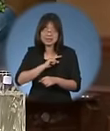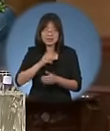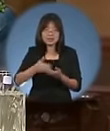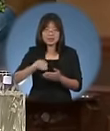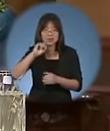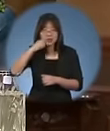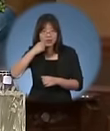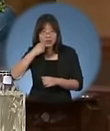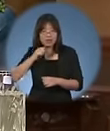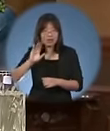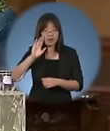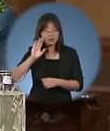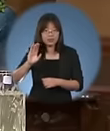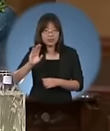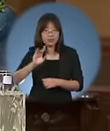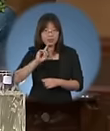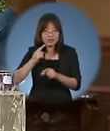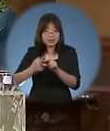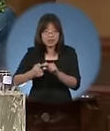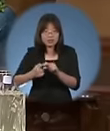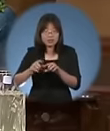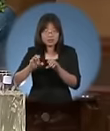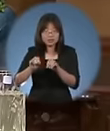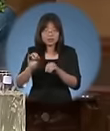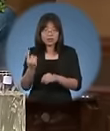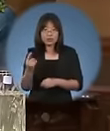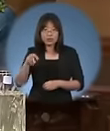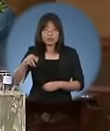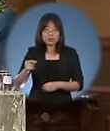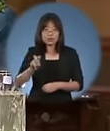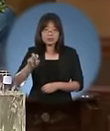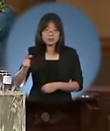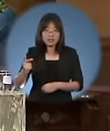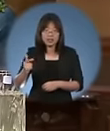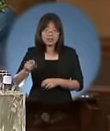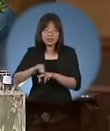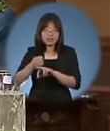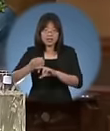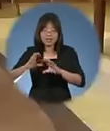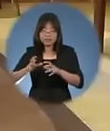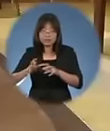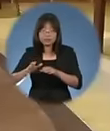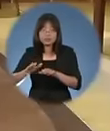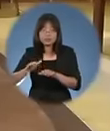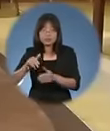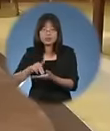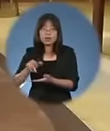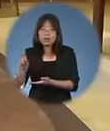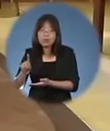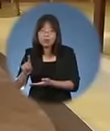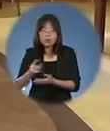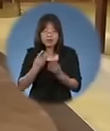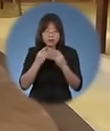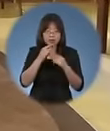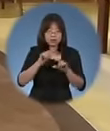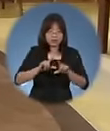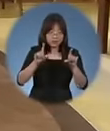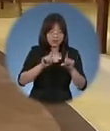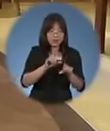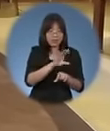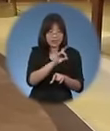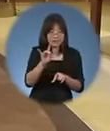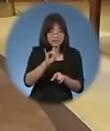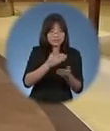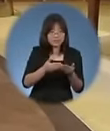앞으로 아까 저 하다가 중단하신 오스만 제국 부분은 지금 총장 맡으셔서 못하시는 거지. 네. 그렇지만 이제 주말에 조금씩 작업하고 있습니다. 아직도